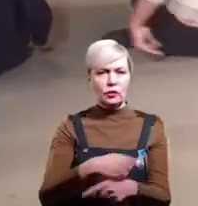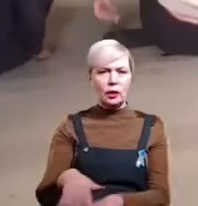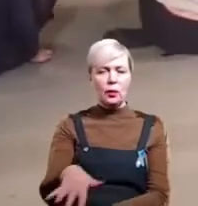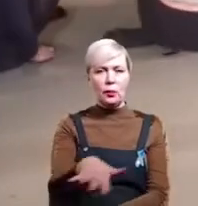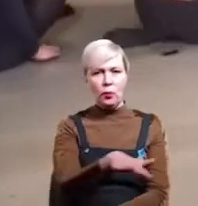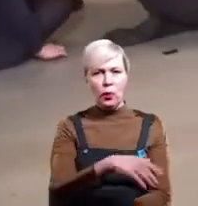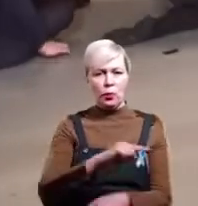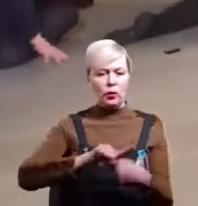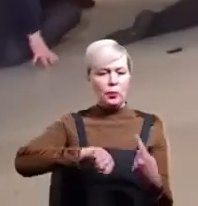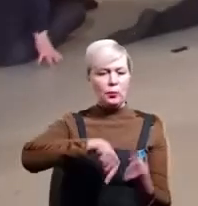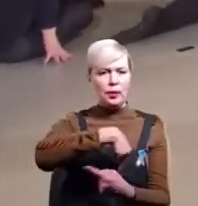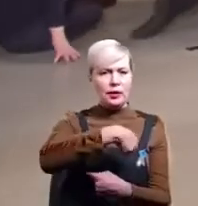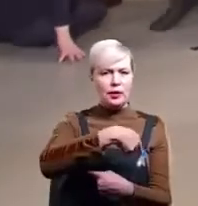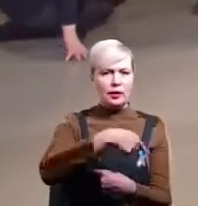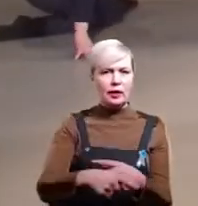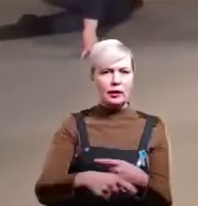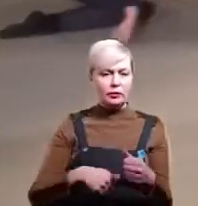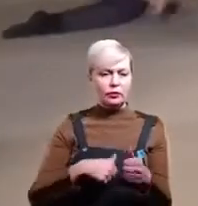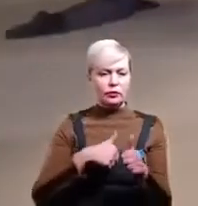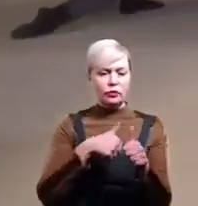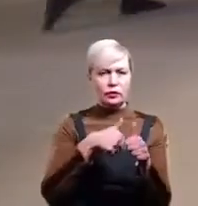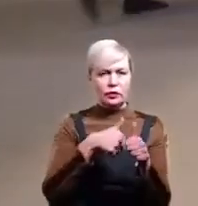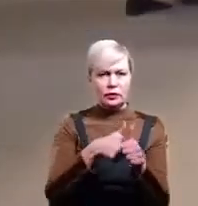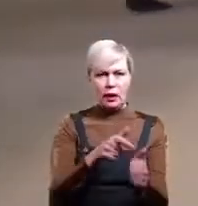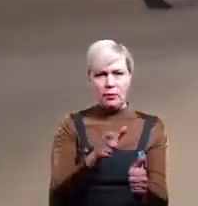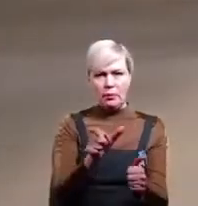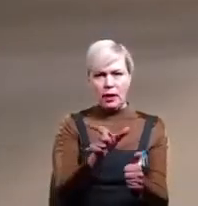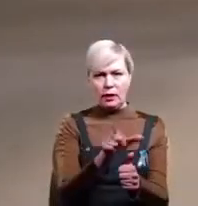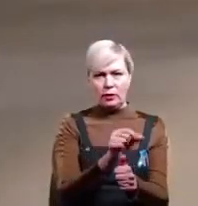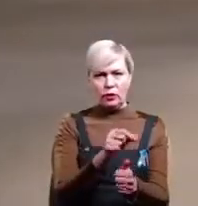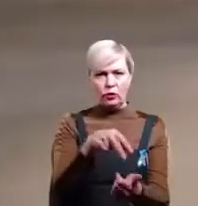Перекатываюсь за партнером и встал.